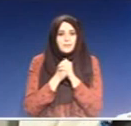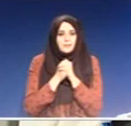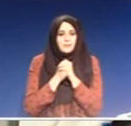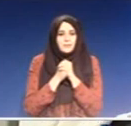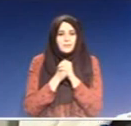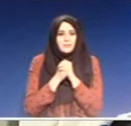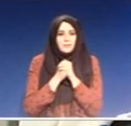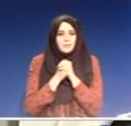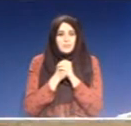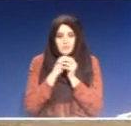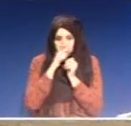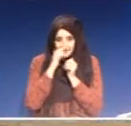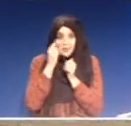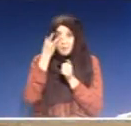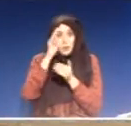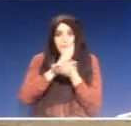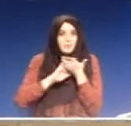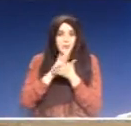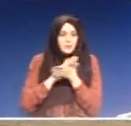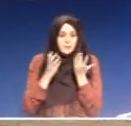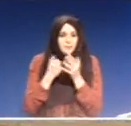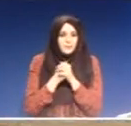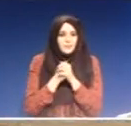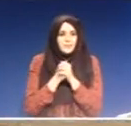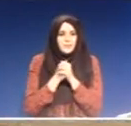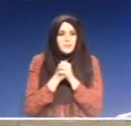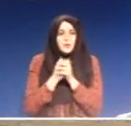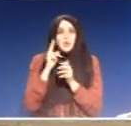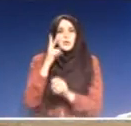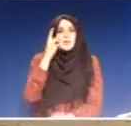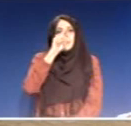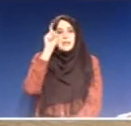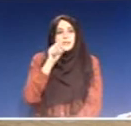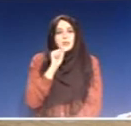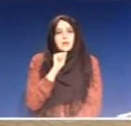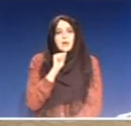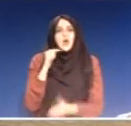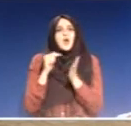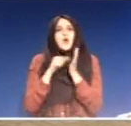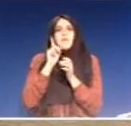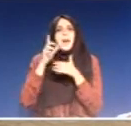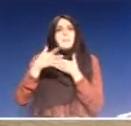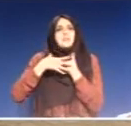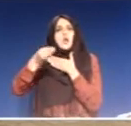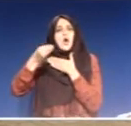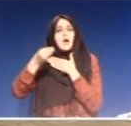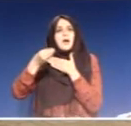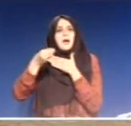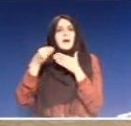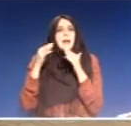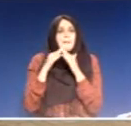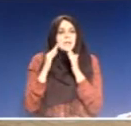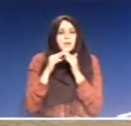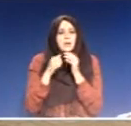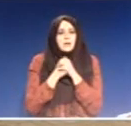الإصطاح لنصلح بين اثنين؟ شكرا سعاد. وسؤالي ثاني، يعني عندما تخرج المرأة من بيتها. نعم. خروج المرأة من